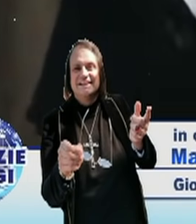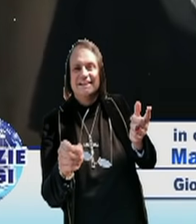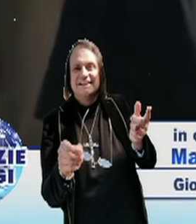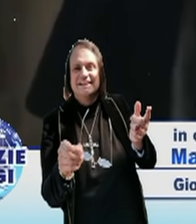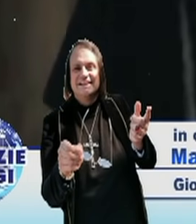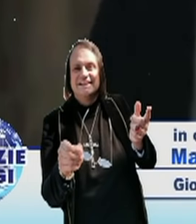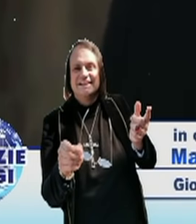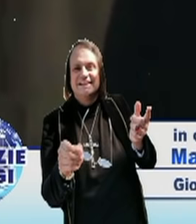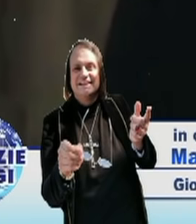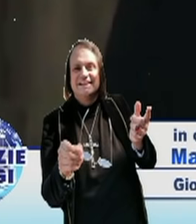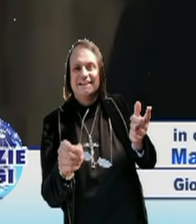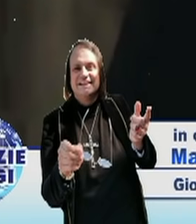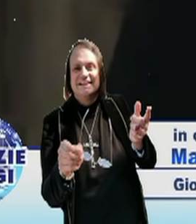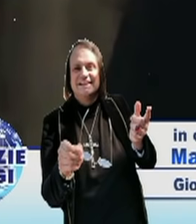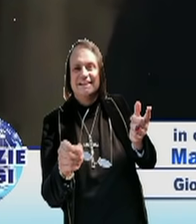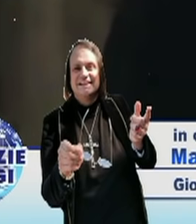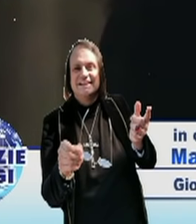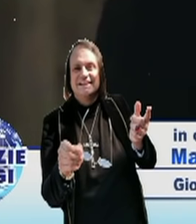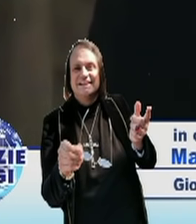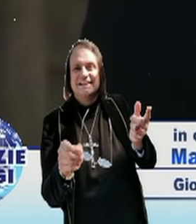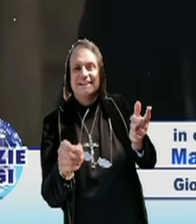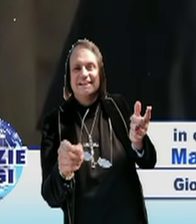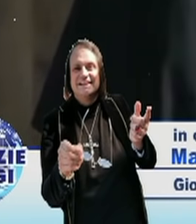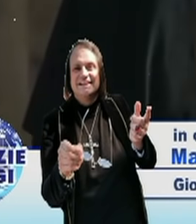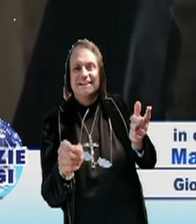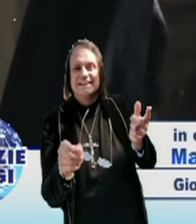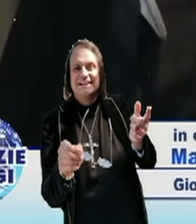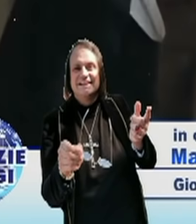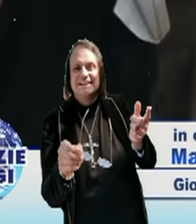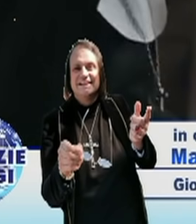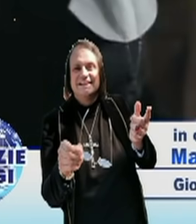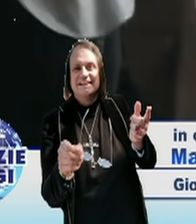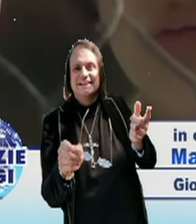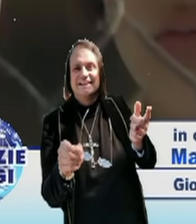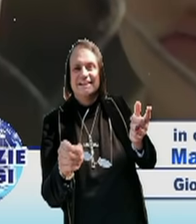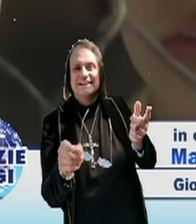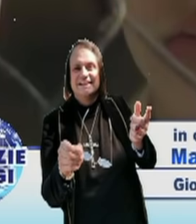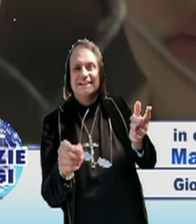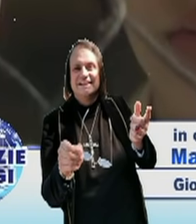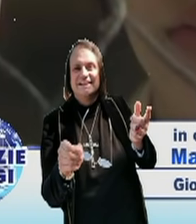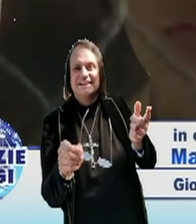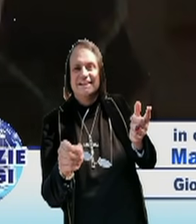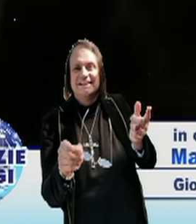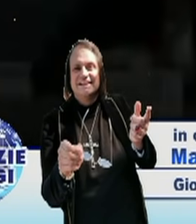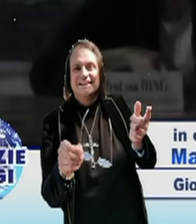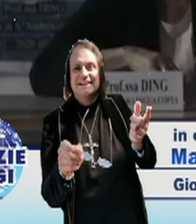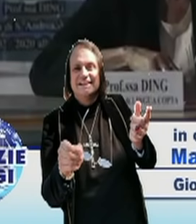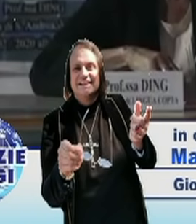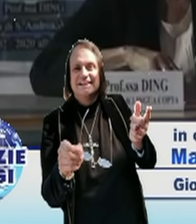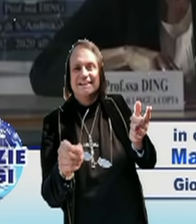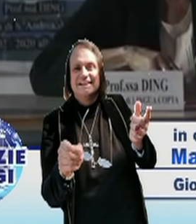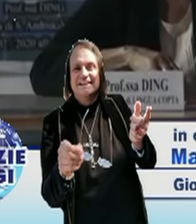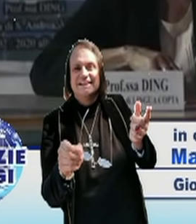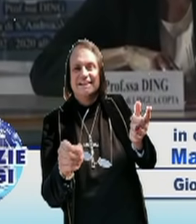di monadizzazione della società, la più grande opportunità di cooperazione, di coesione e di socializzazione. Lupo Bianco è un film